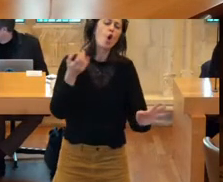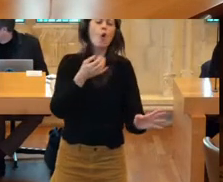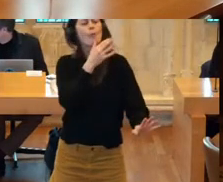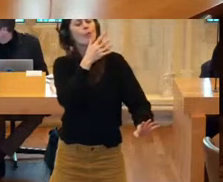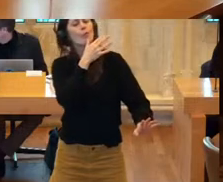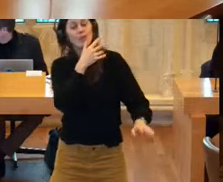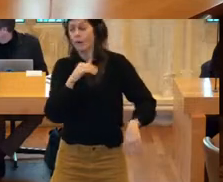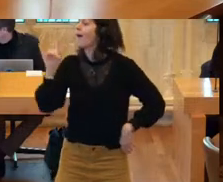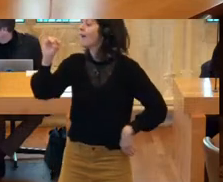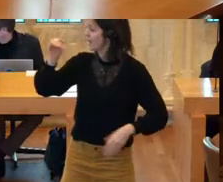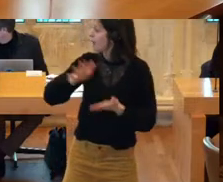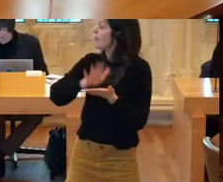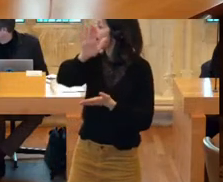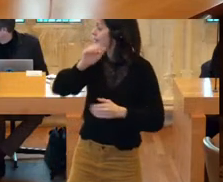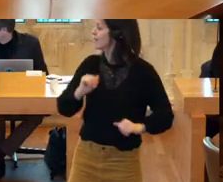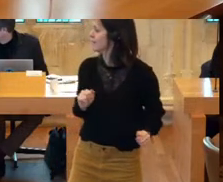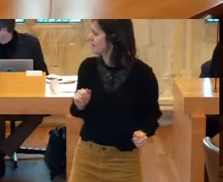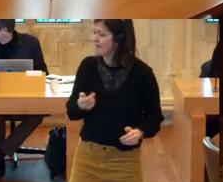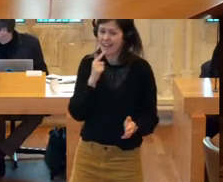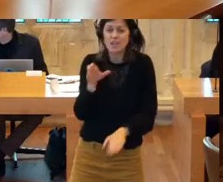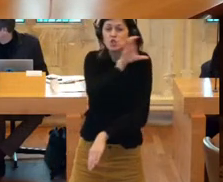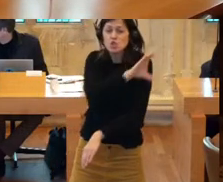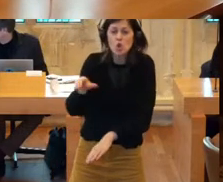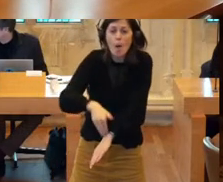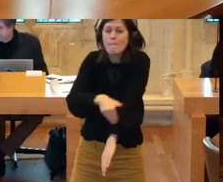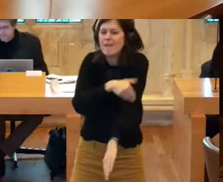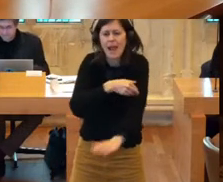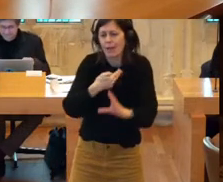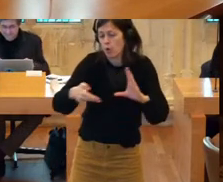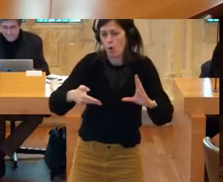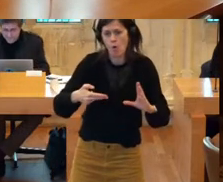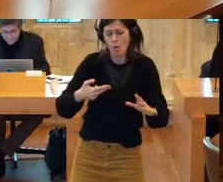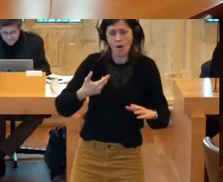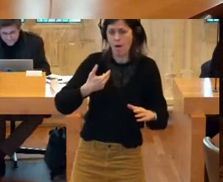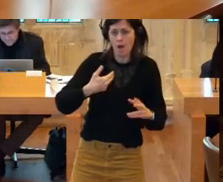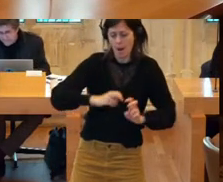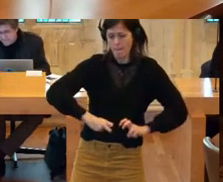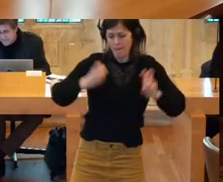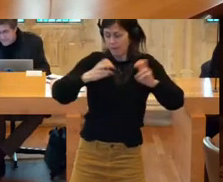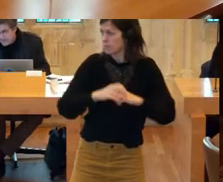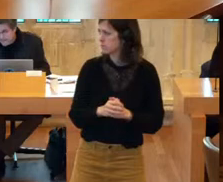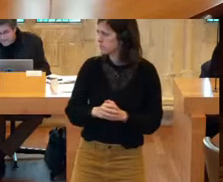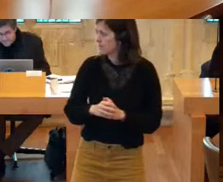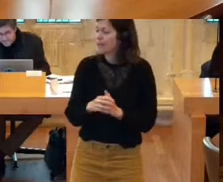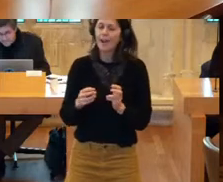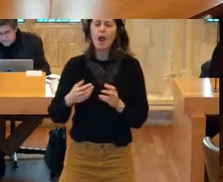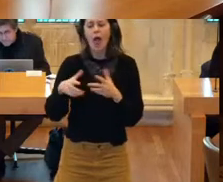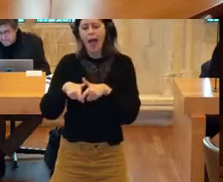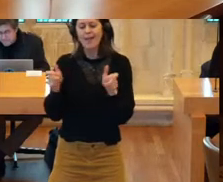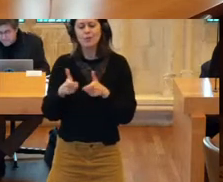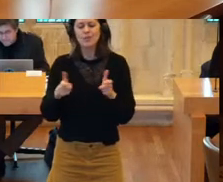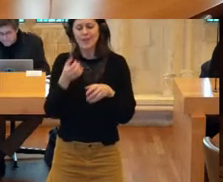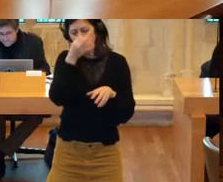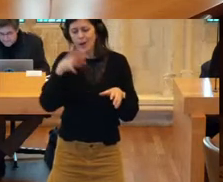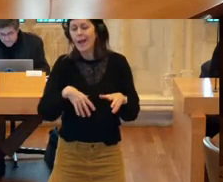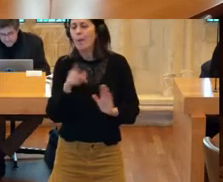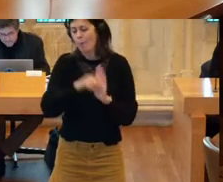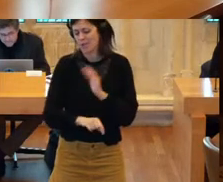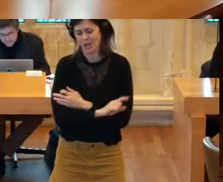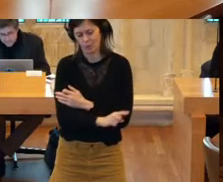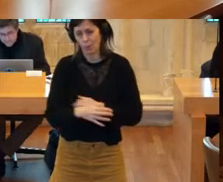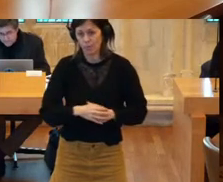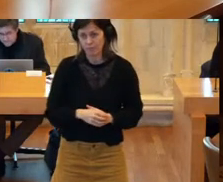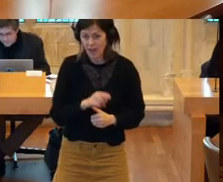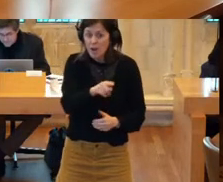surcoût de plus de 100 milliards. Non, l'industrie nucléaire n'est plus la moins chère. Rappelons que le budget de l'EPR